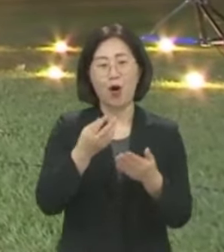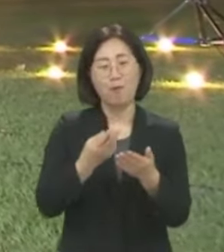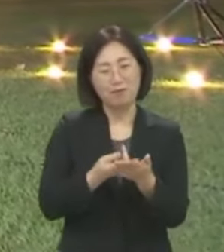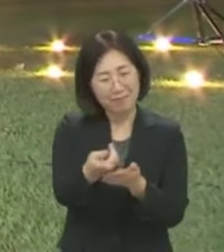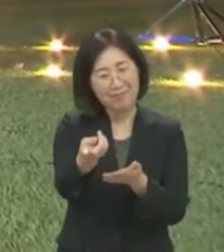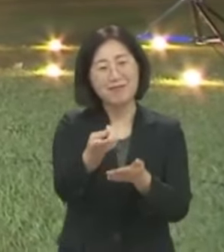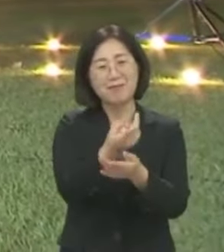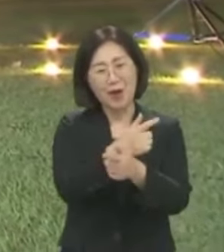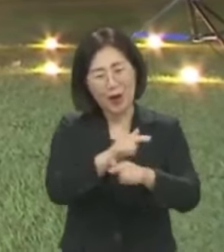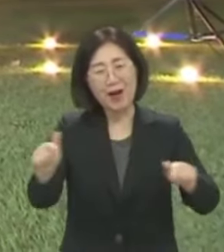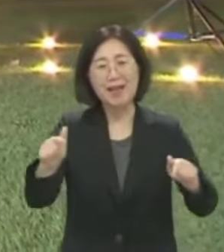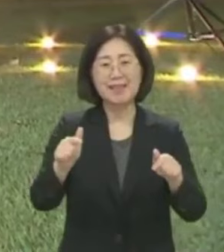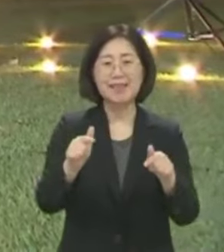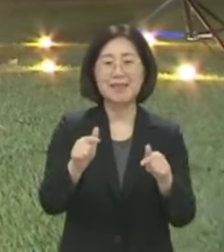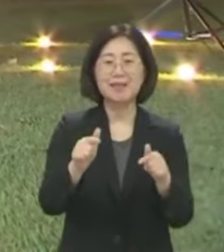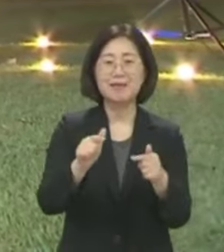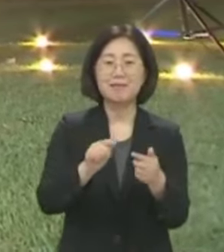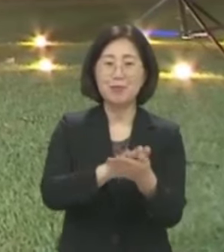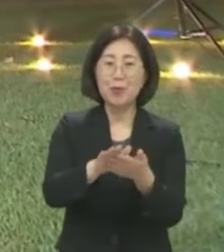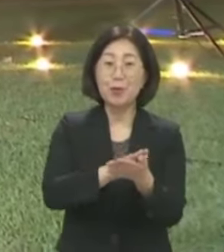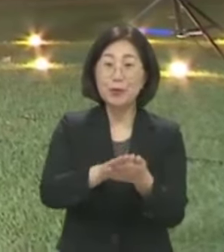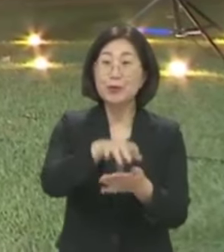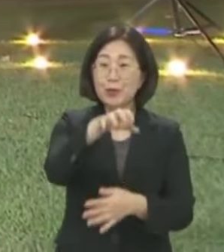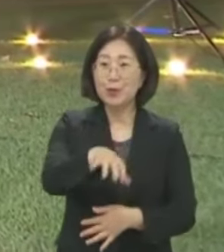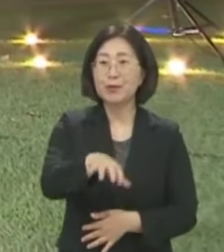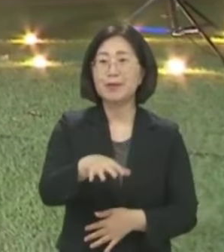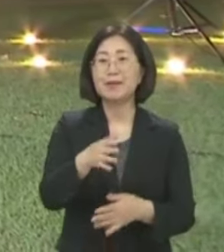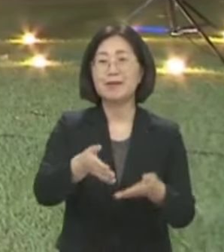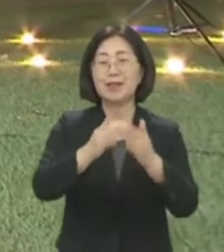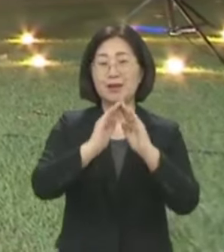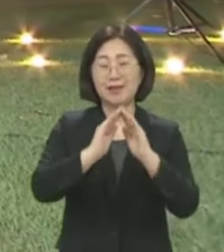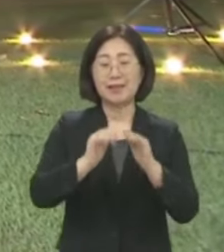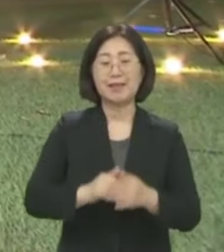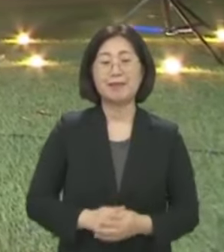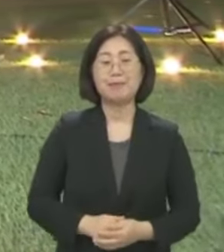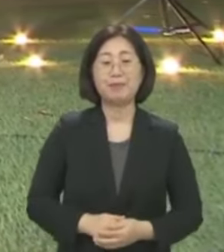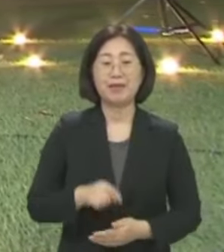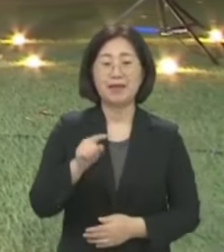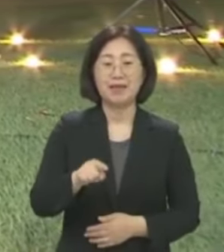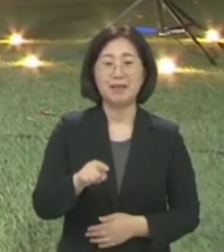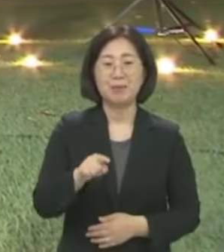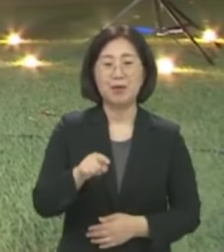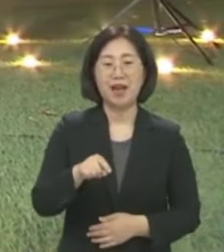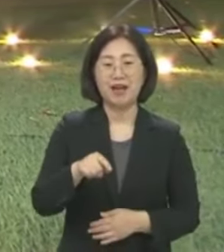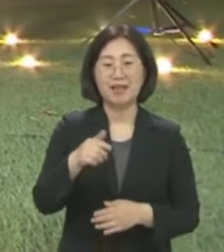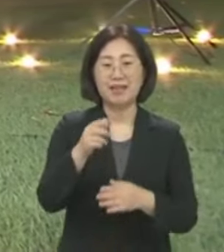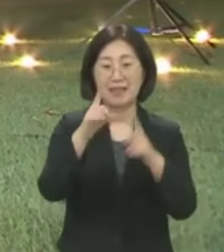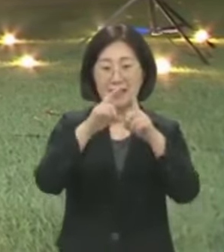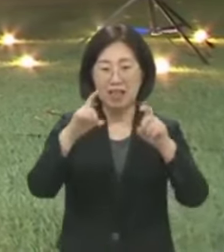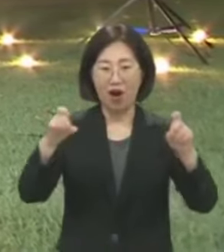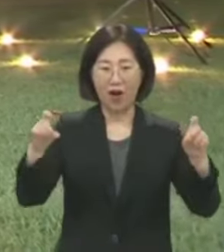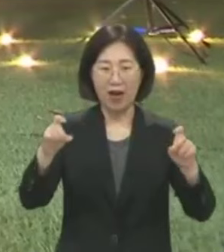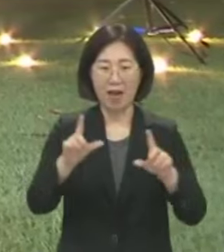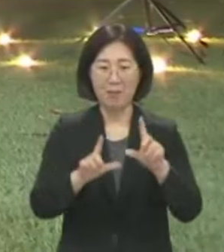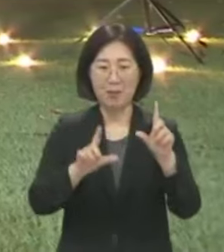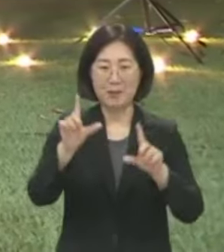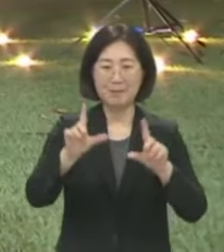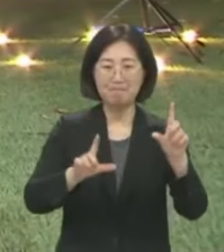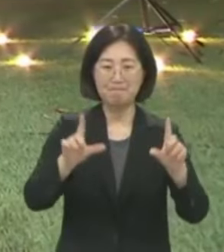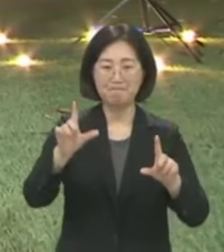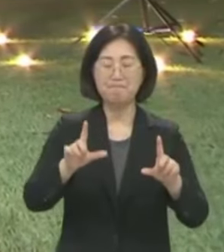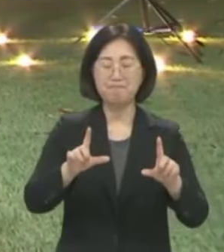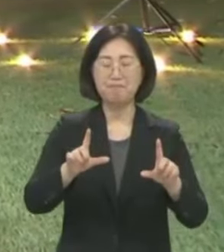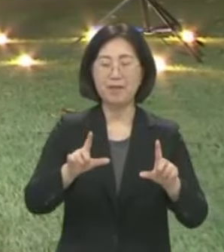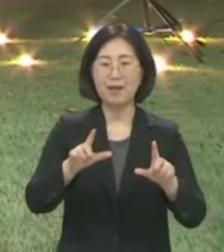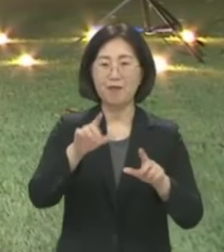밖에서 볼 수 있는 이런 에어바운스가 아니라 해미의 읍성, 해미 읍성의 어떤 정체성과 이런 모습을 담은 정말 차별화된